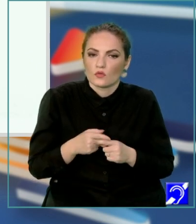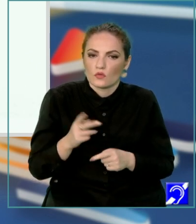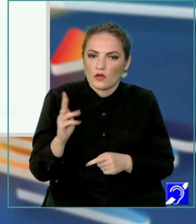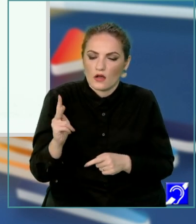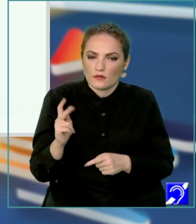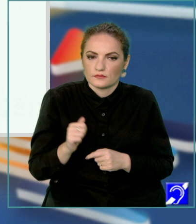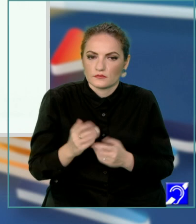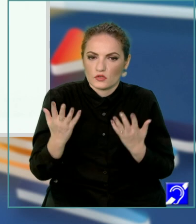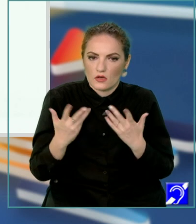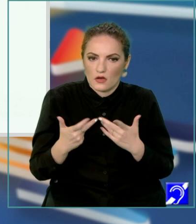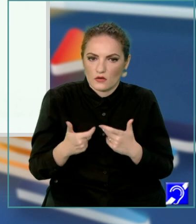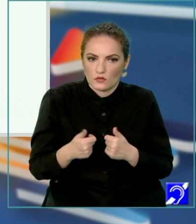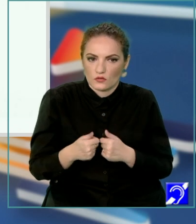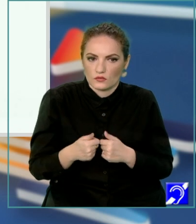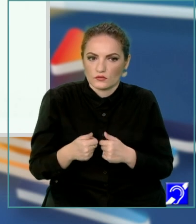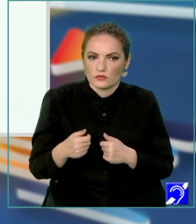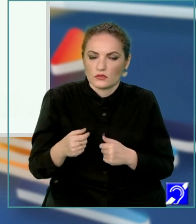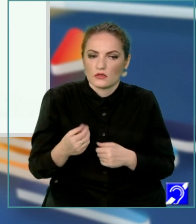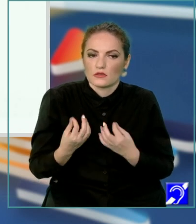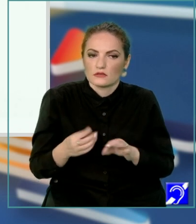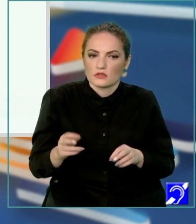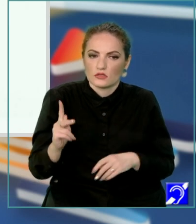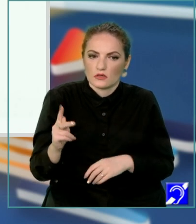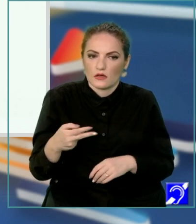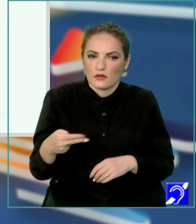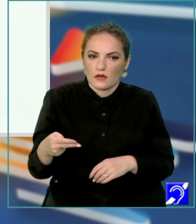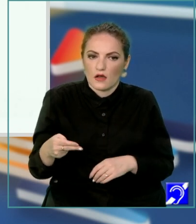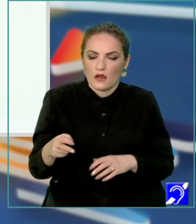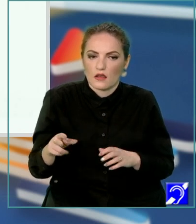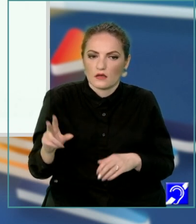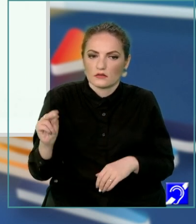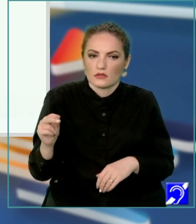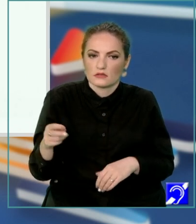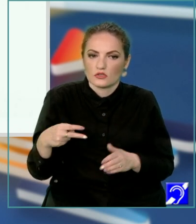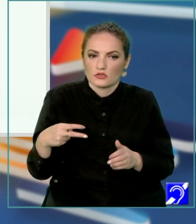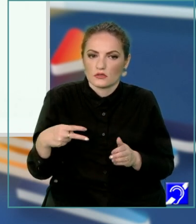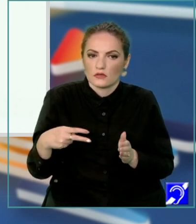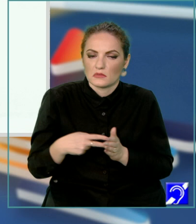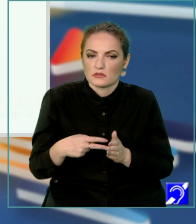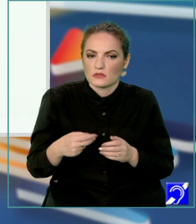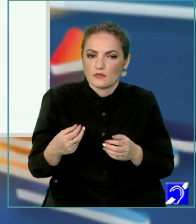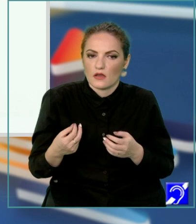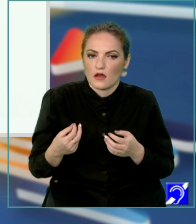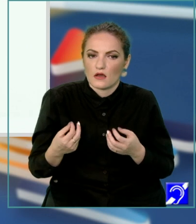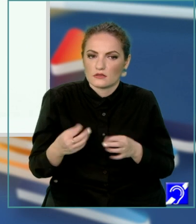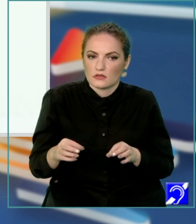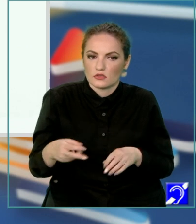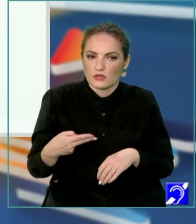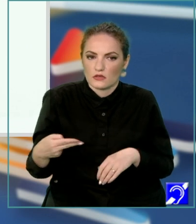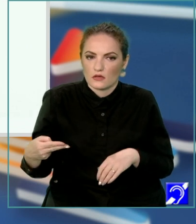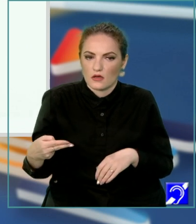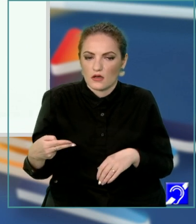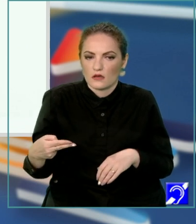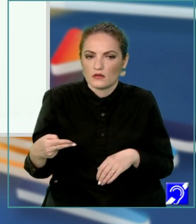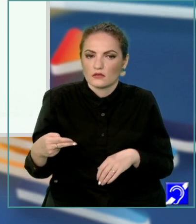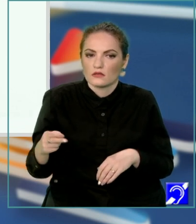ne de 10 km egal treizeci prin împărțire la 10 km egal trei acum Revenim în